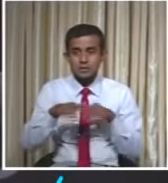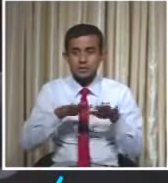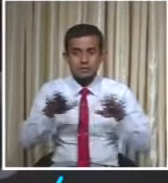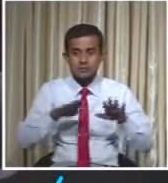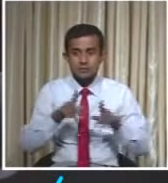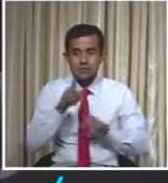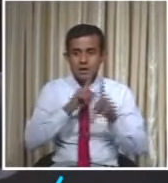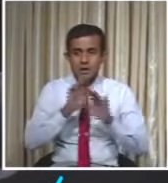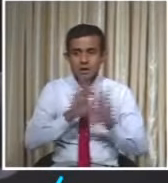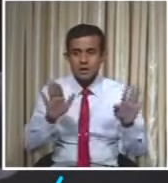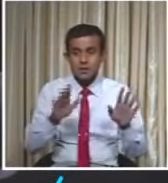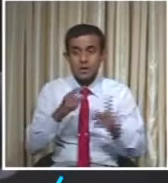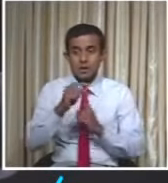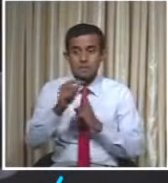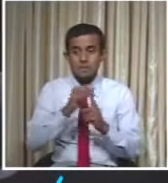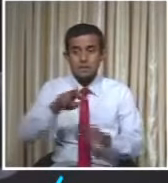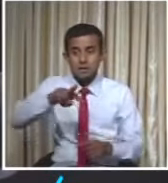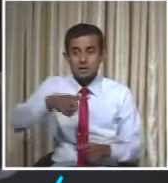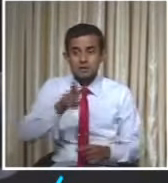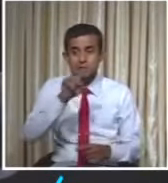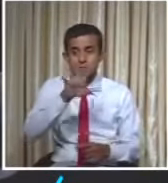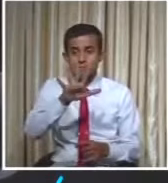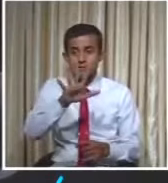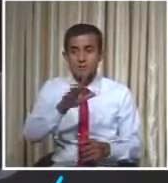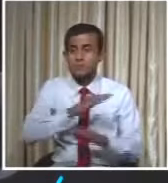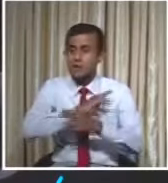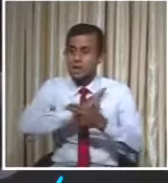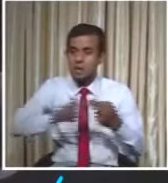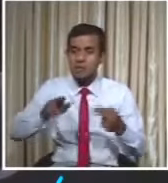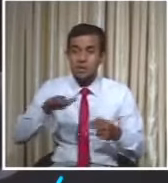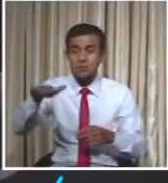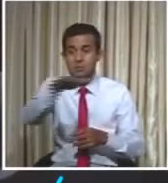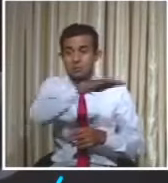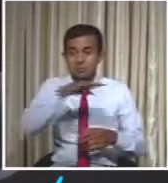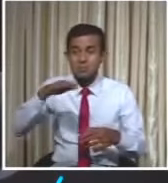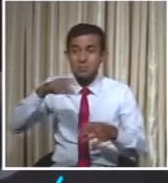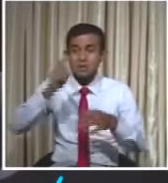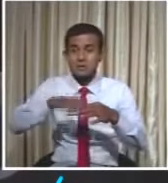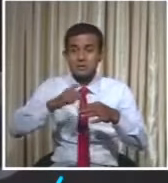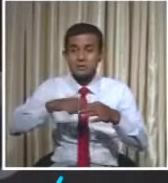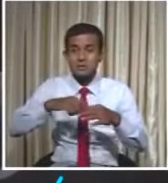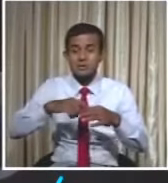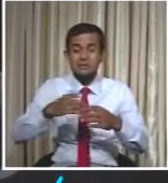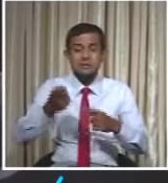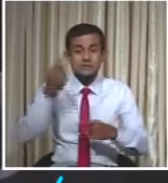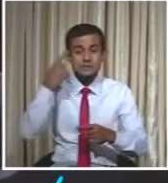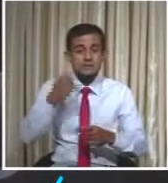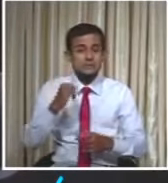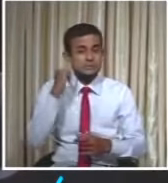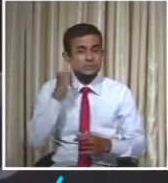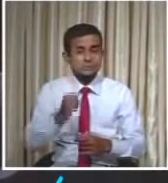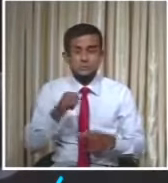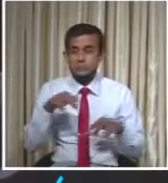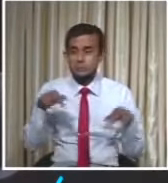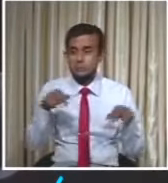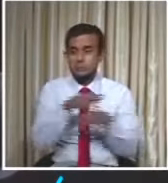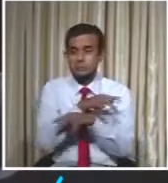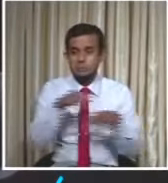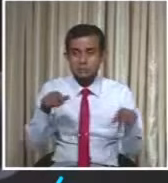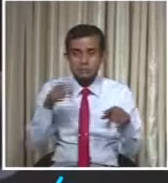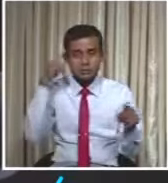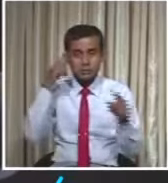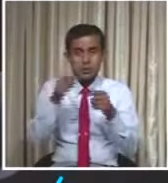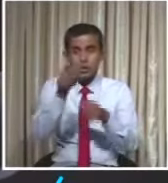कथाकोनी अभी पार्लिमेंट देश विश्वा विभाग सामजे प्रश्न गणनावत्न विलावक ये दिन इतम असोपन सिद्धिया सिधुने एक